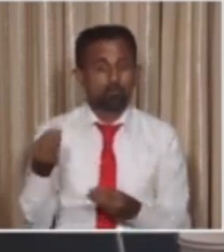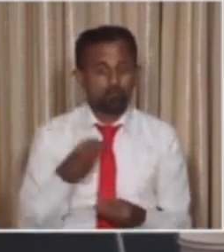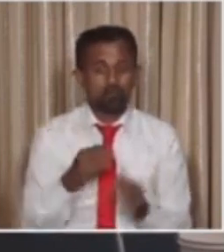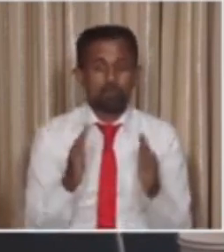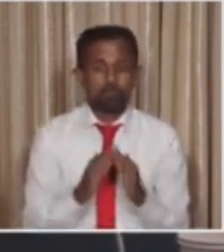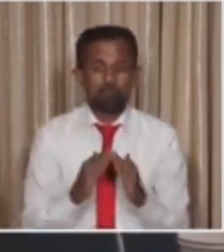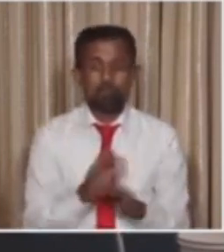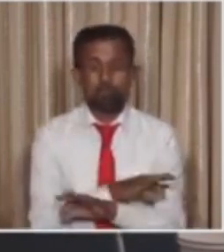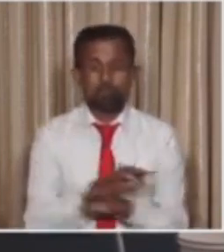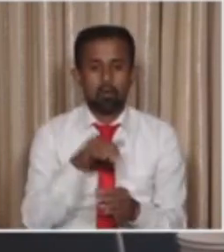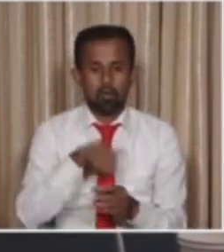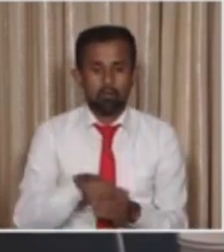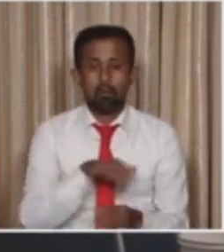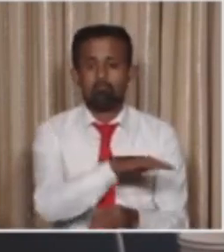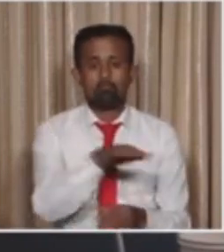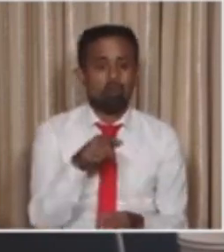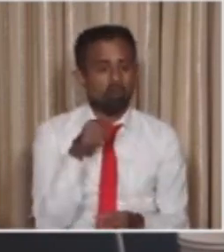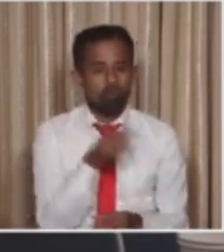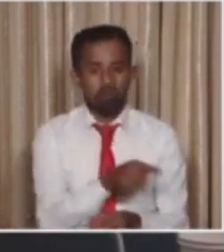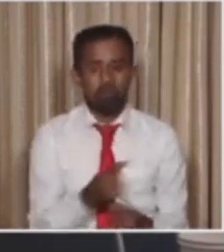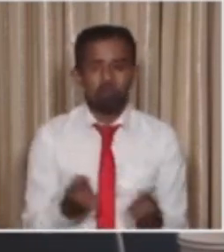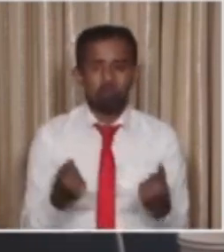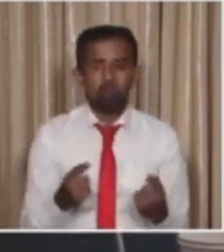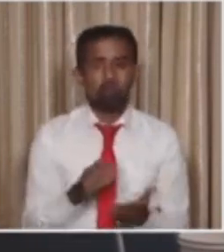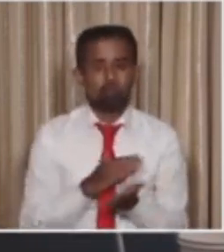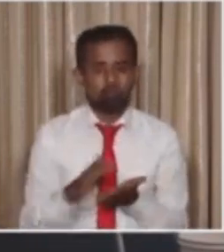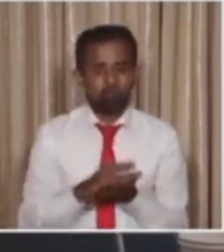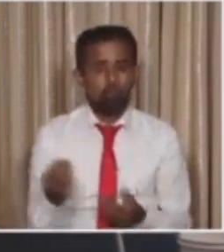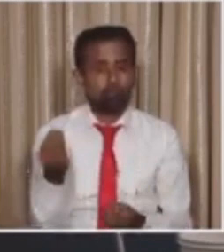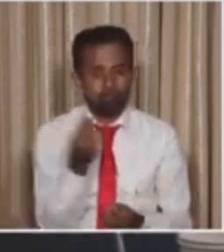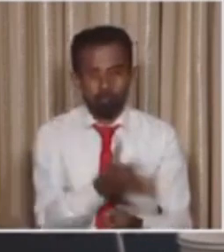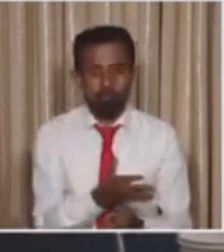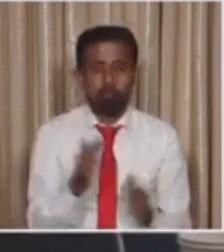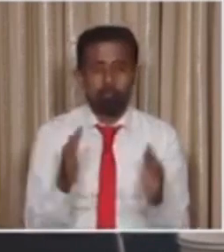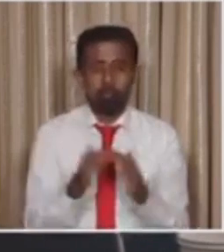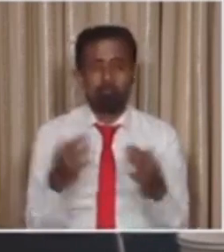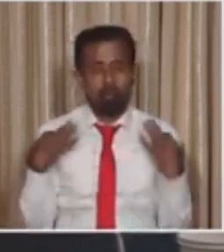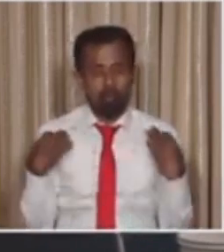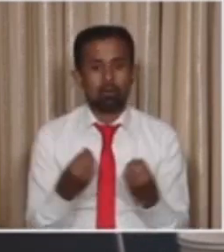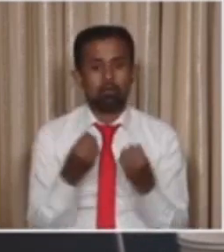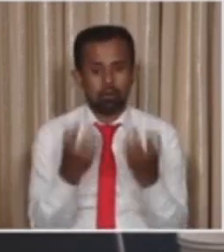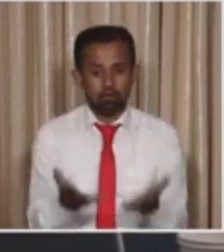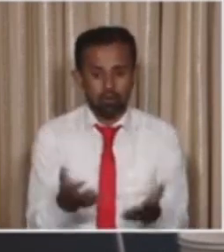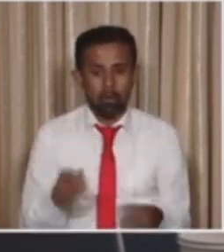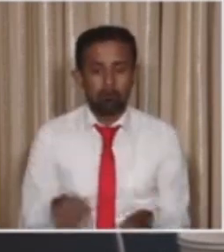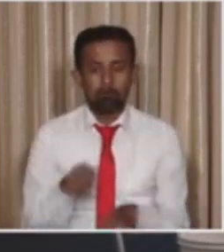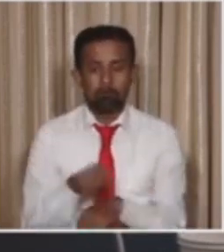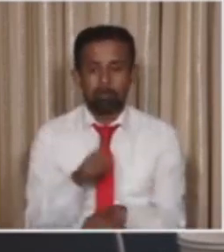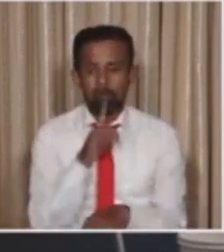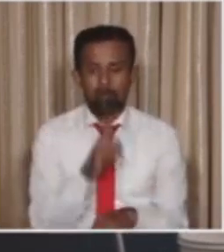இருக்கின்ற மண் சரிவுக்கு உடனடியாக நடவடிக்கை எடுக்கப்பட வேண்டும், அவர்களுக்கு வீடு கட்டி கொடுக்கப்பட வேண்டும் என்பதை நான் இந்த நேரத்தில் தெரிவித்துக்